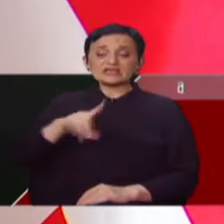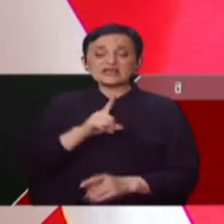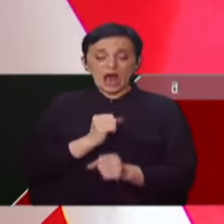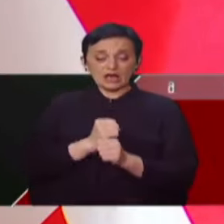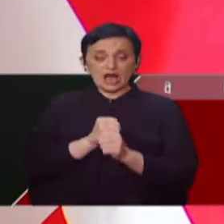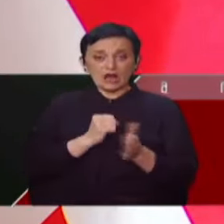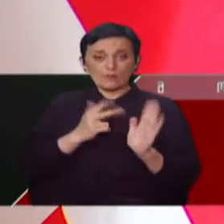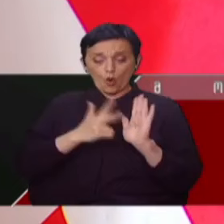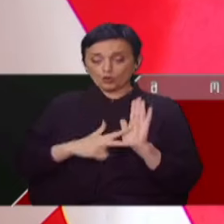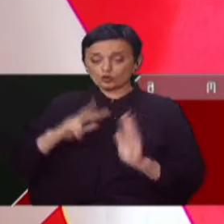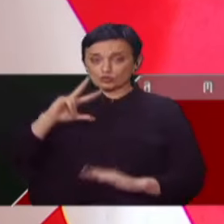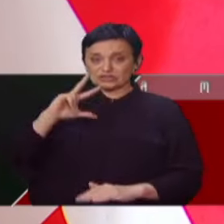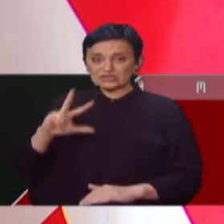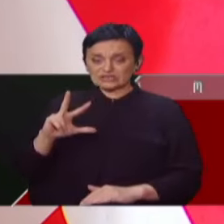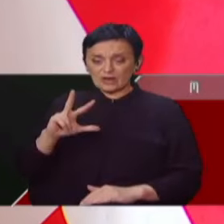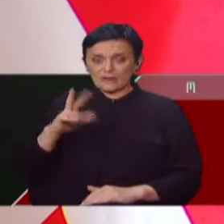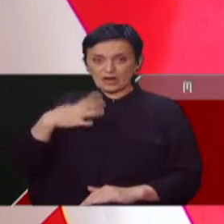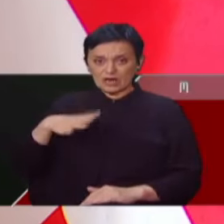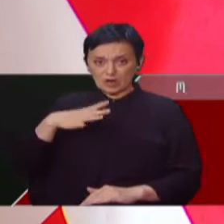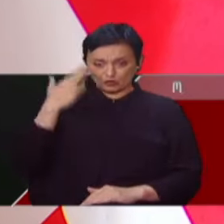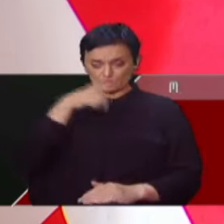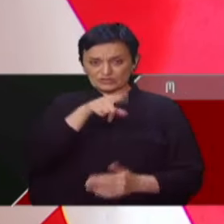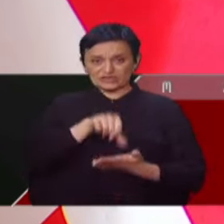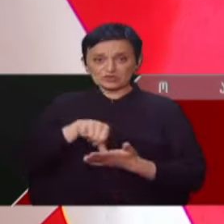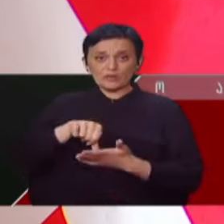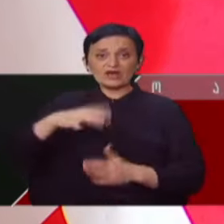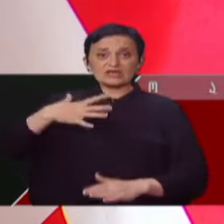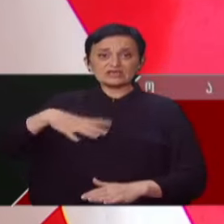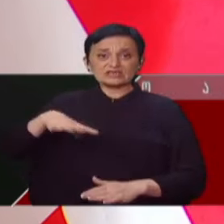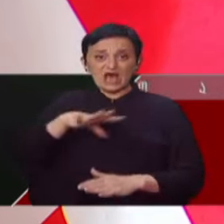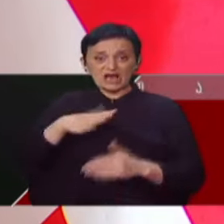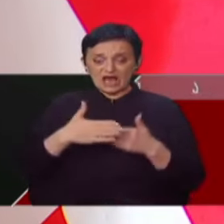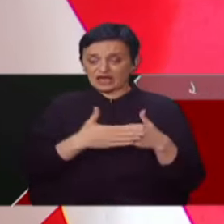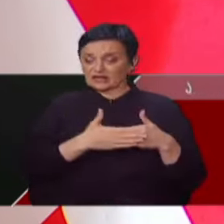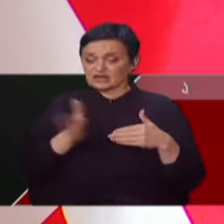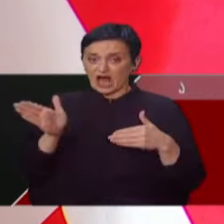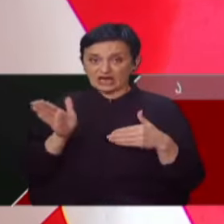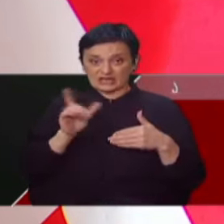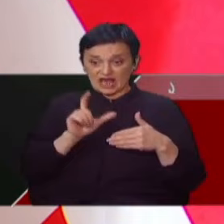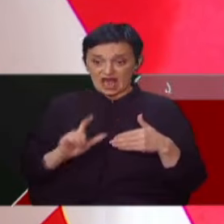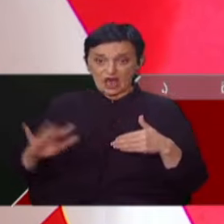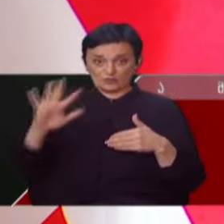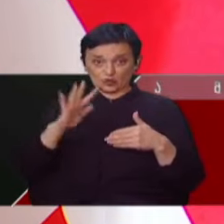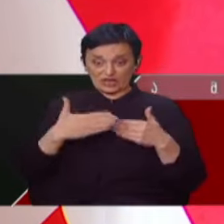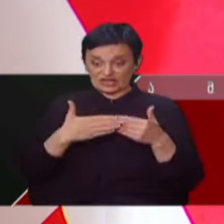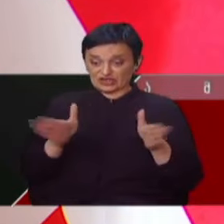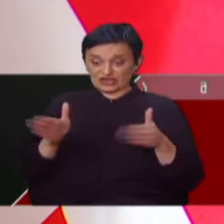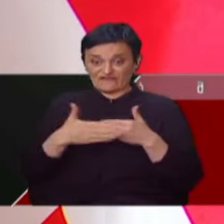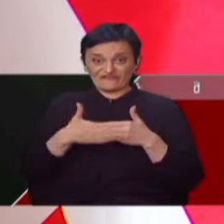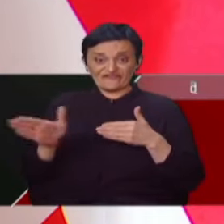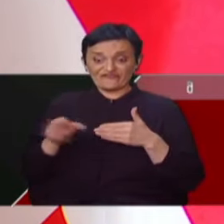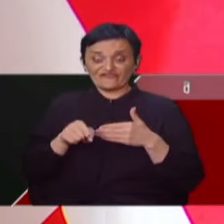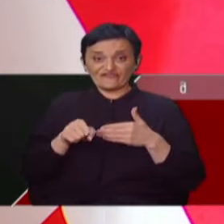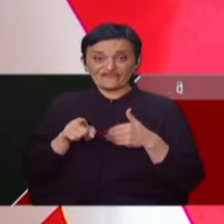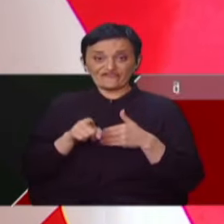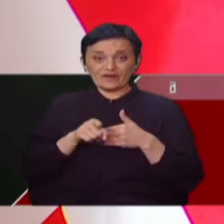გააკეთეს ამ 83-მა ქართული ოცნების წარმომადგენელმა. საქართველოს ხო გაუღეს კარი ევროპისკენ? კარი ღია და ამ კარში ასე